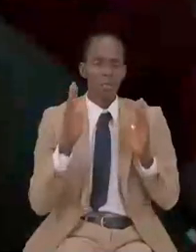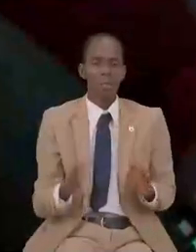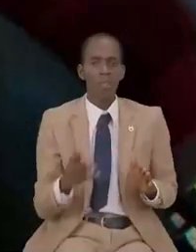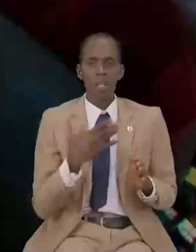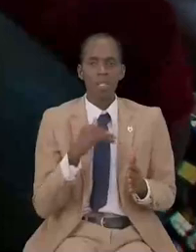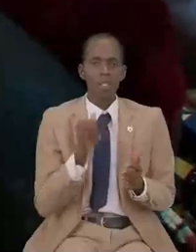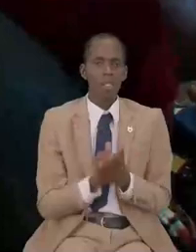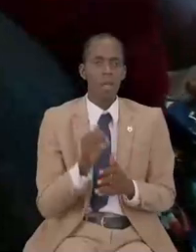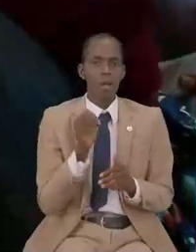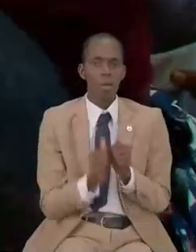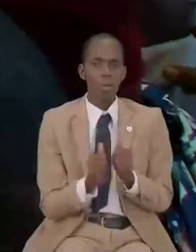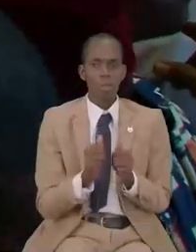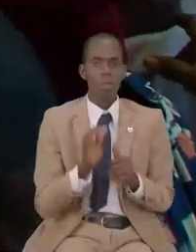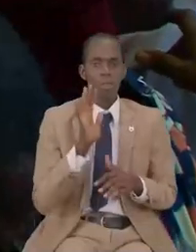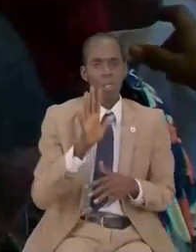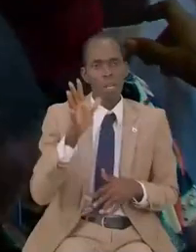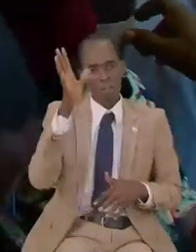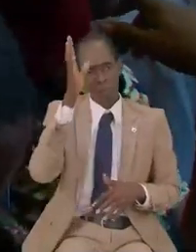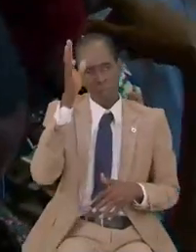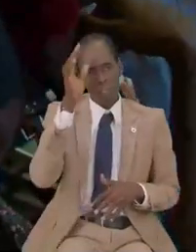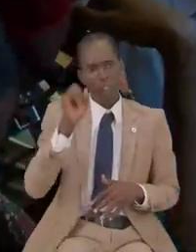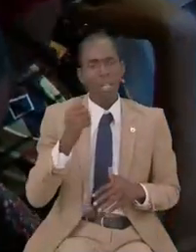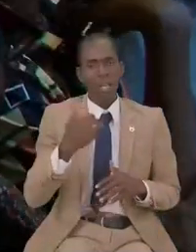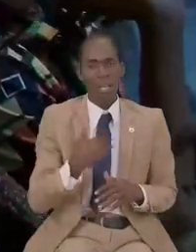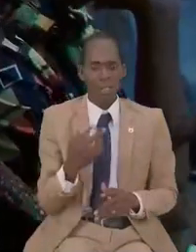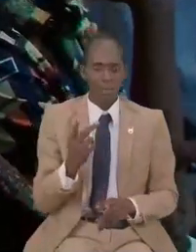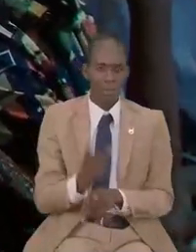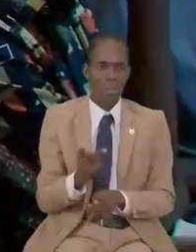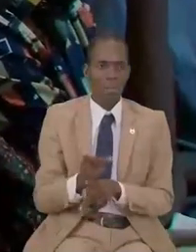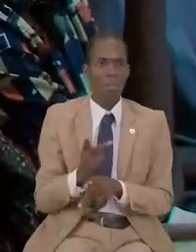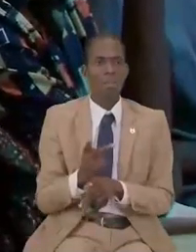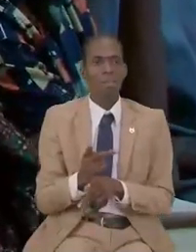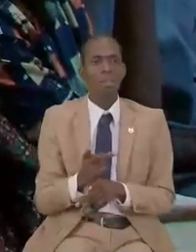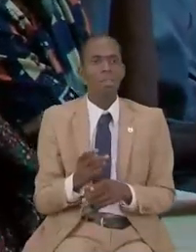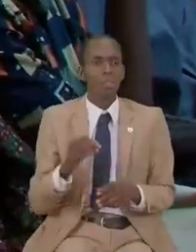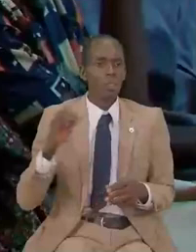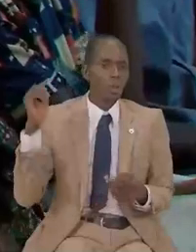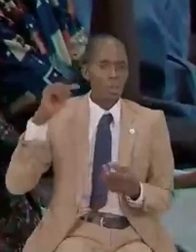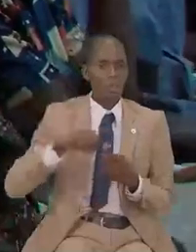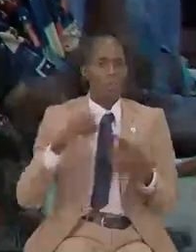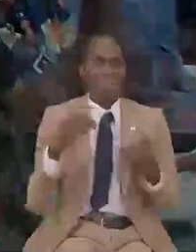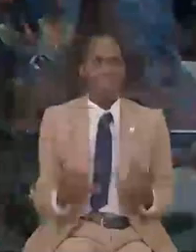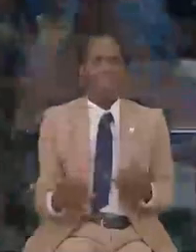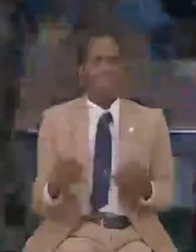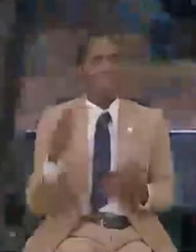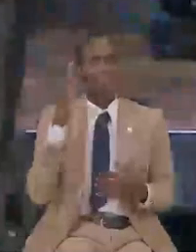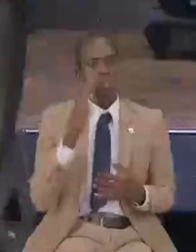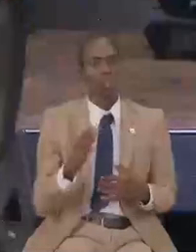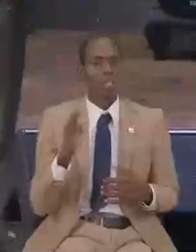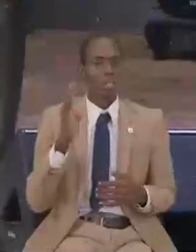Babylone tout ce qui est dans ta maison et ce que tes pères ont amassé jusqu'à ce jour. Il